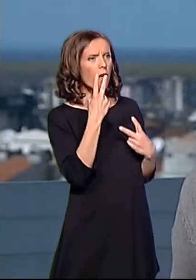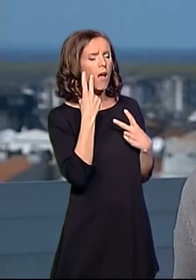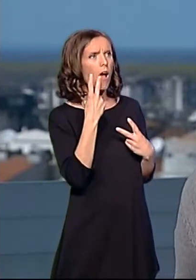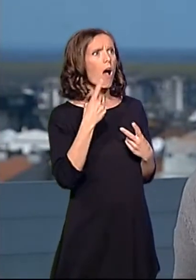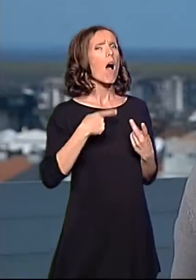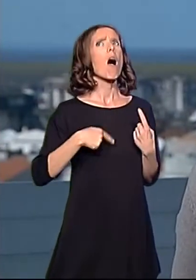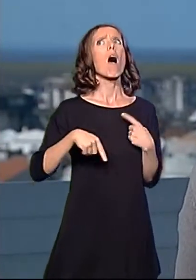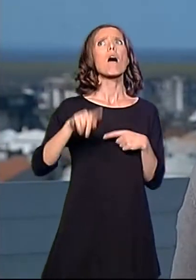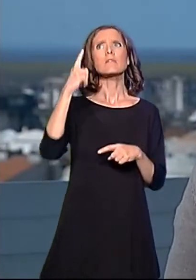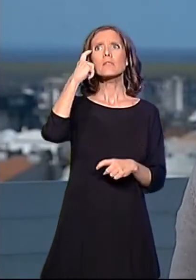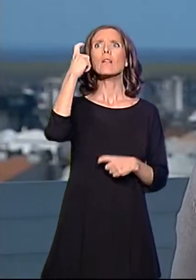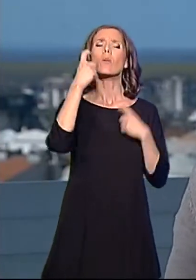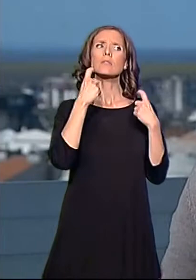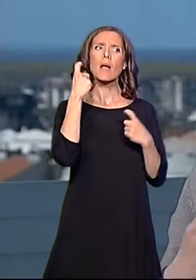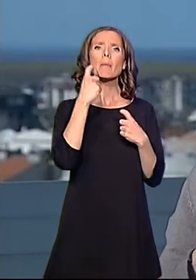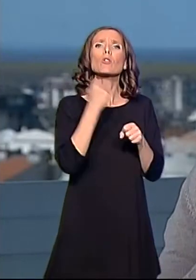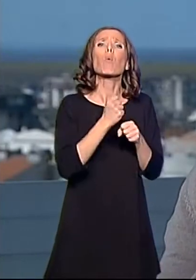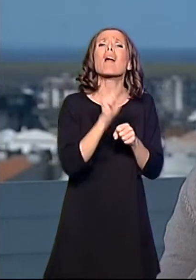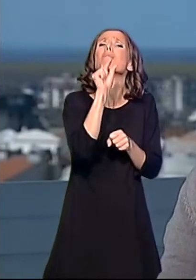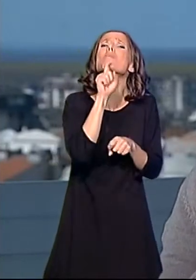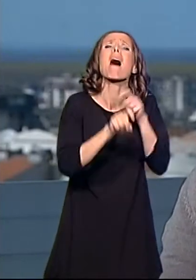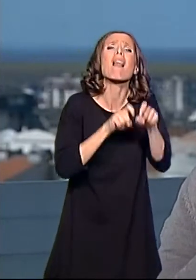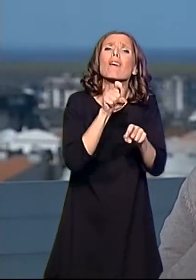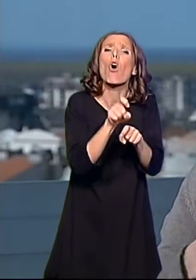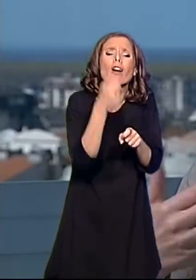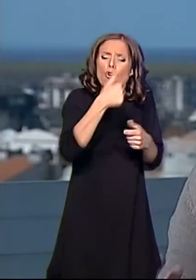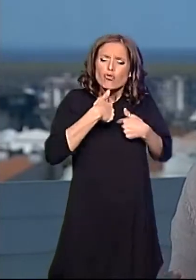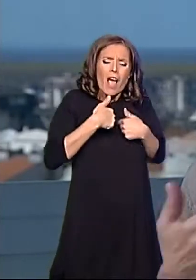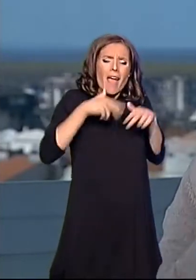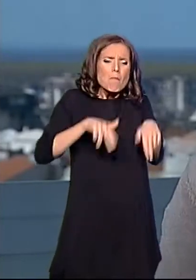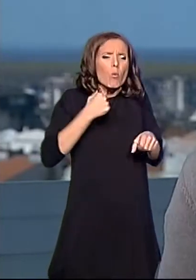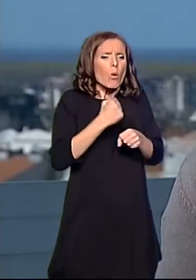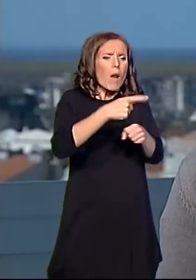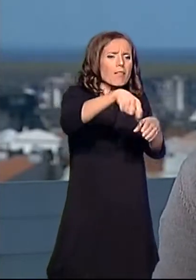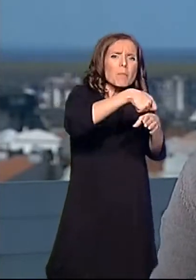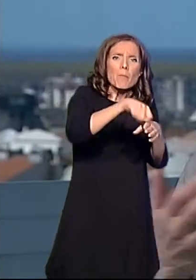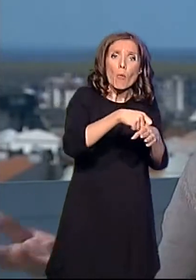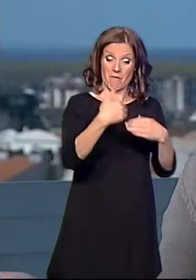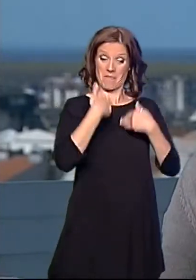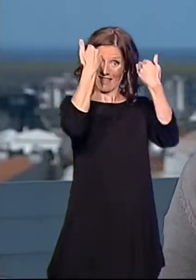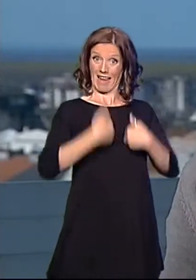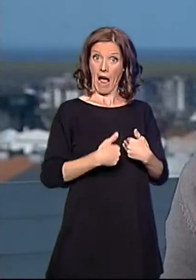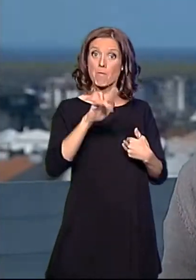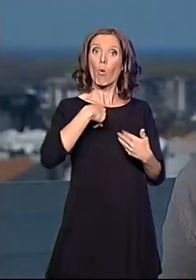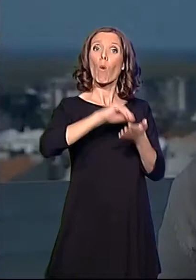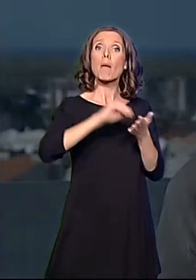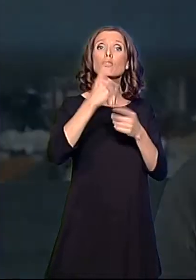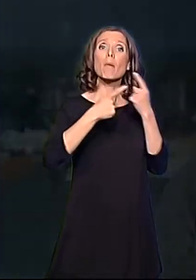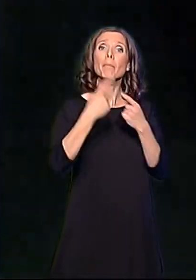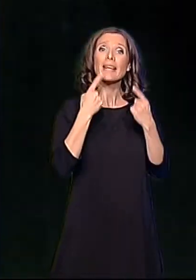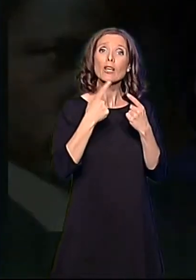zajedno zapitamo i da uradimo ono malo. Znači, šta je to što ja mogu da uradim? Ja mogu da napišem priču. Šta vi možete da uradite?